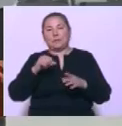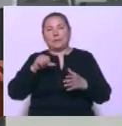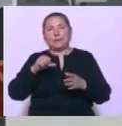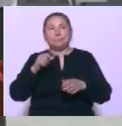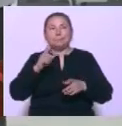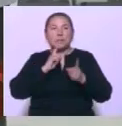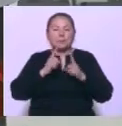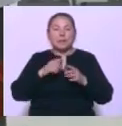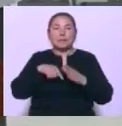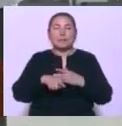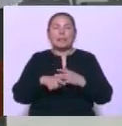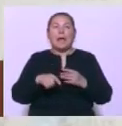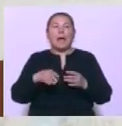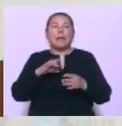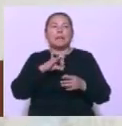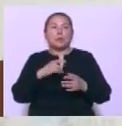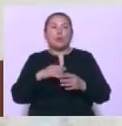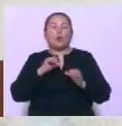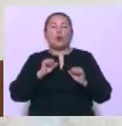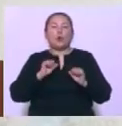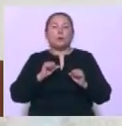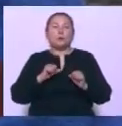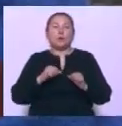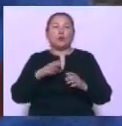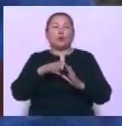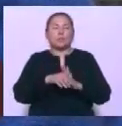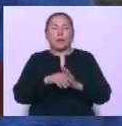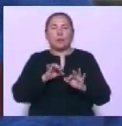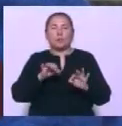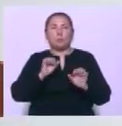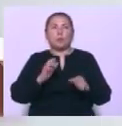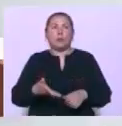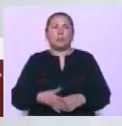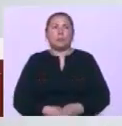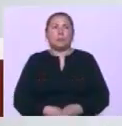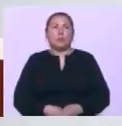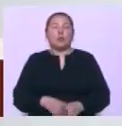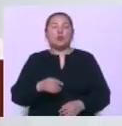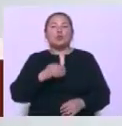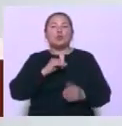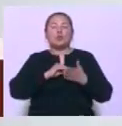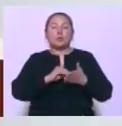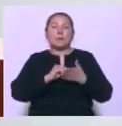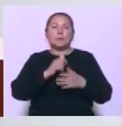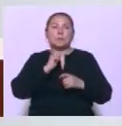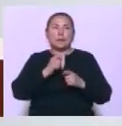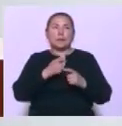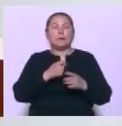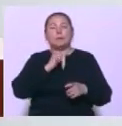қатысқандар қатарында әділдік және өркендеу қоғамдық қорының өкілдерін айтуға болады. Журналистерге, басқа да